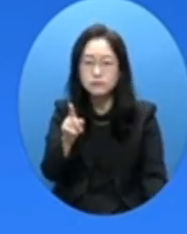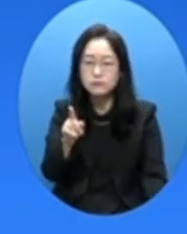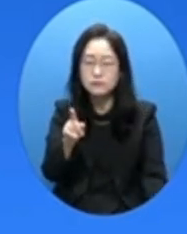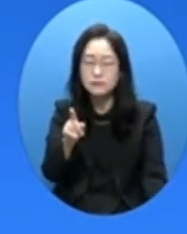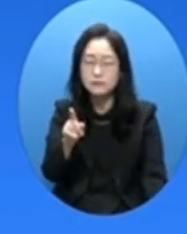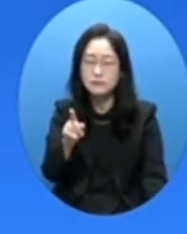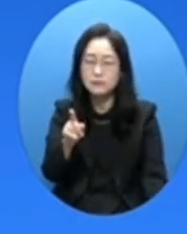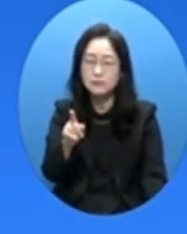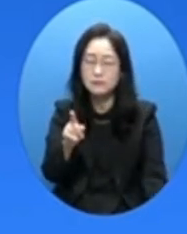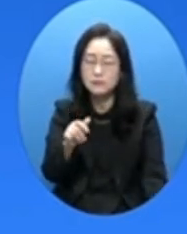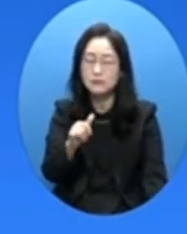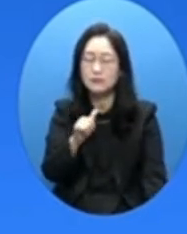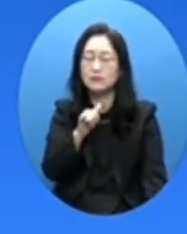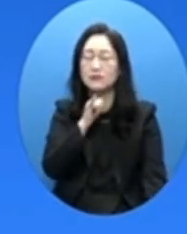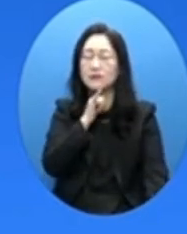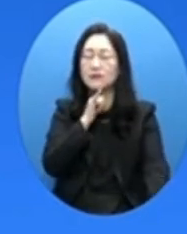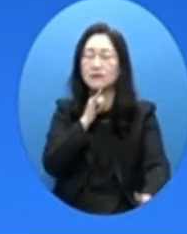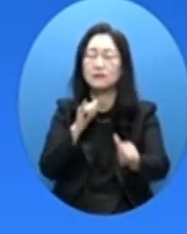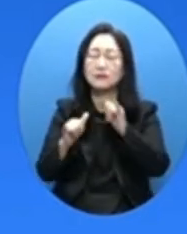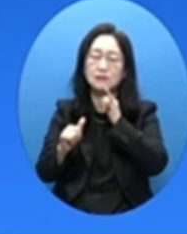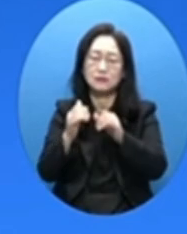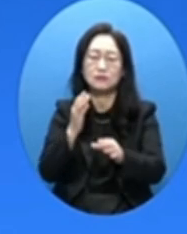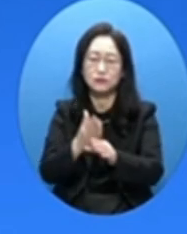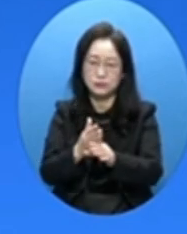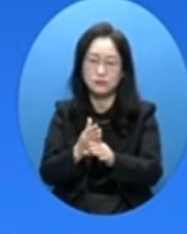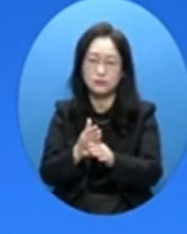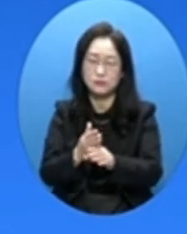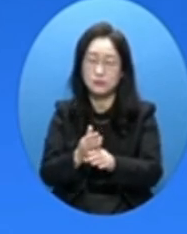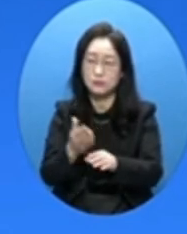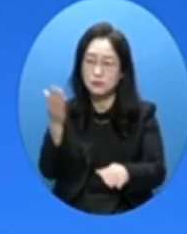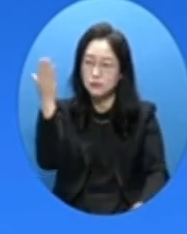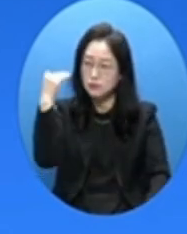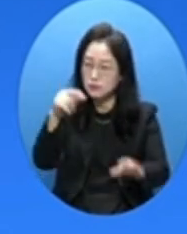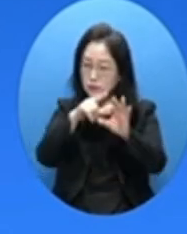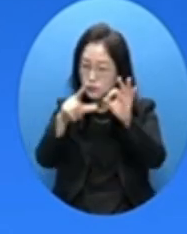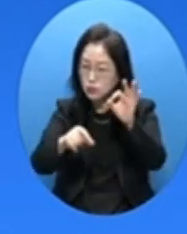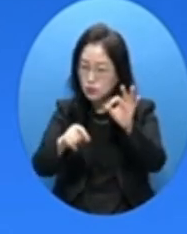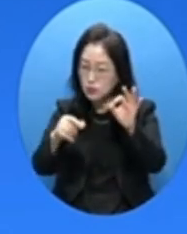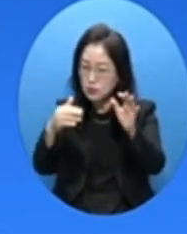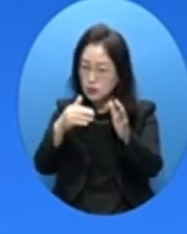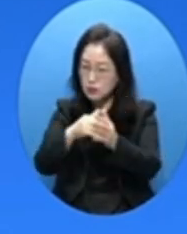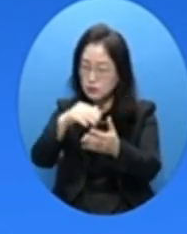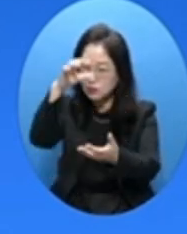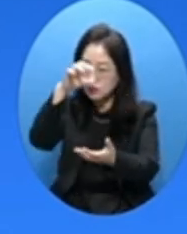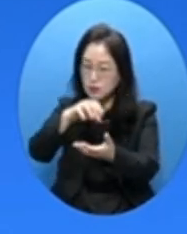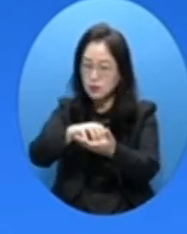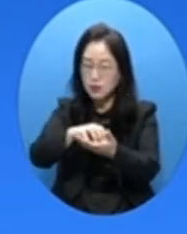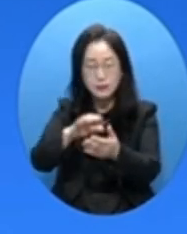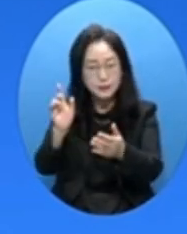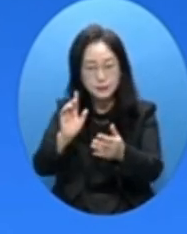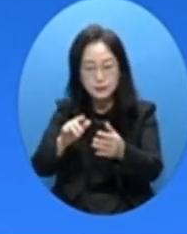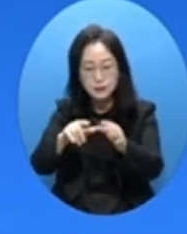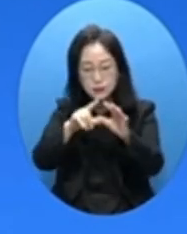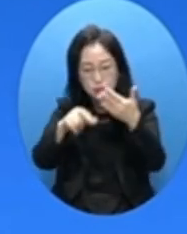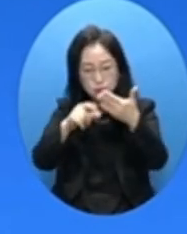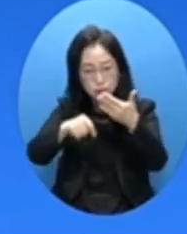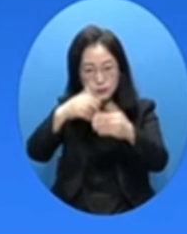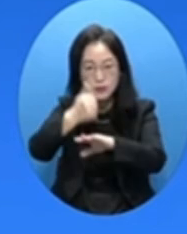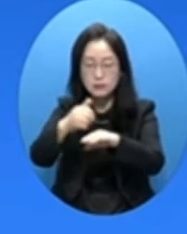목숨을 끊고 있습니다 지난 10월 달까지 는 9월말까지